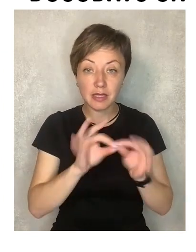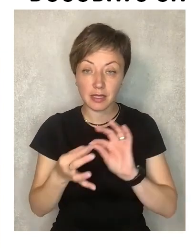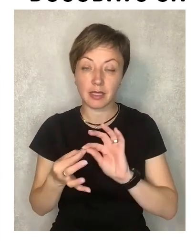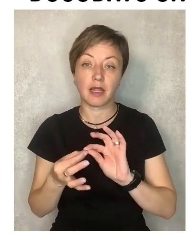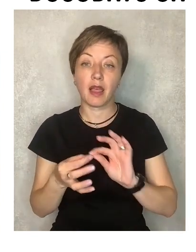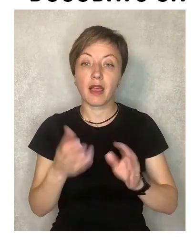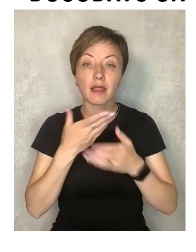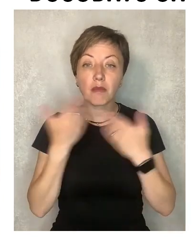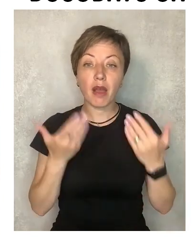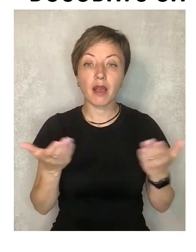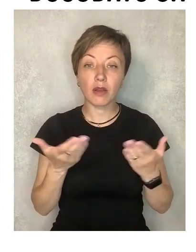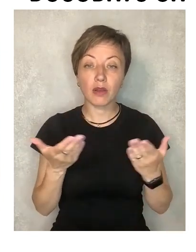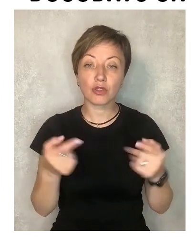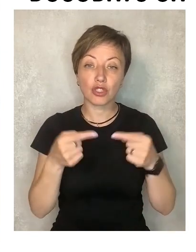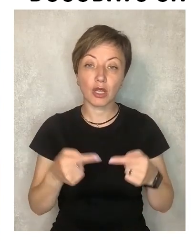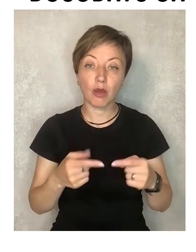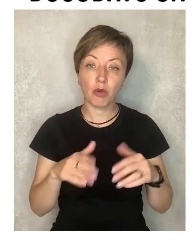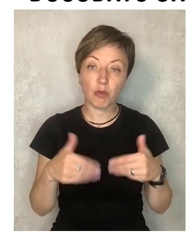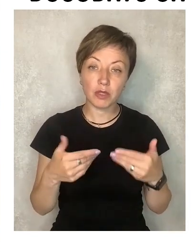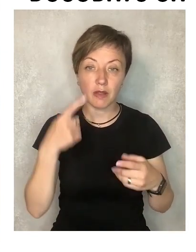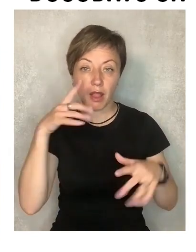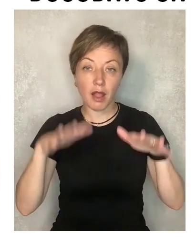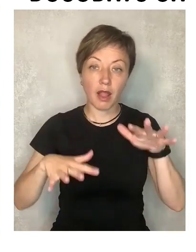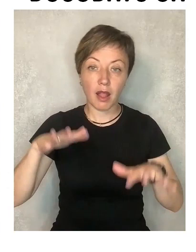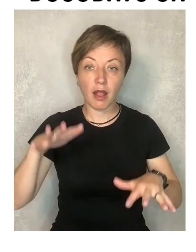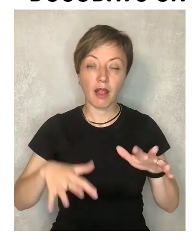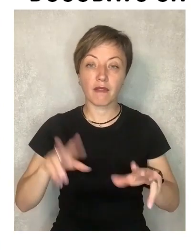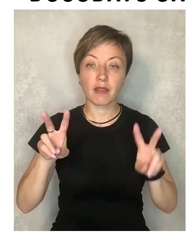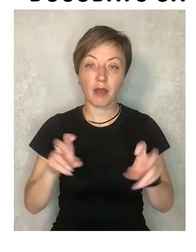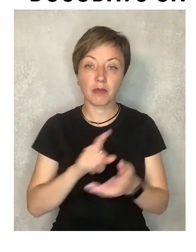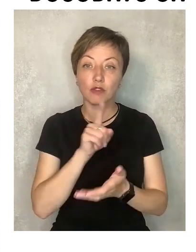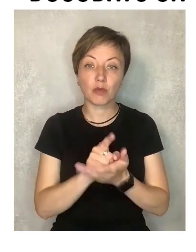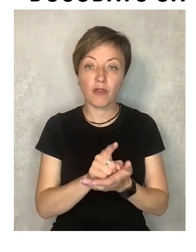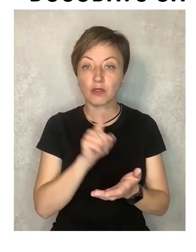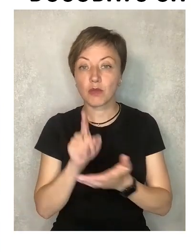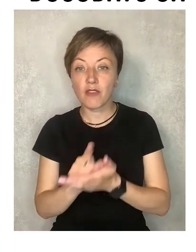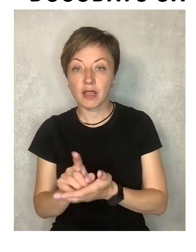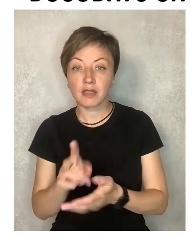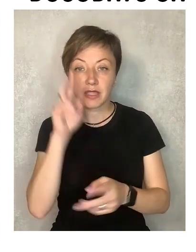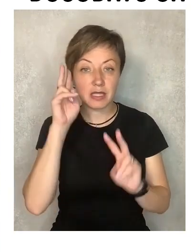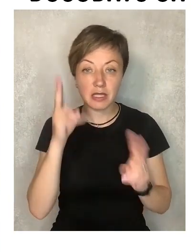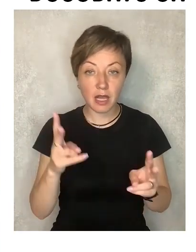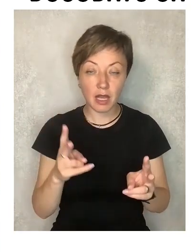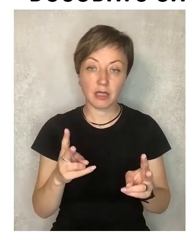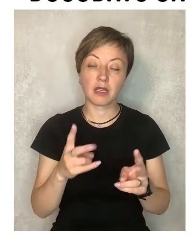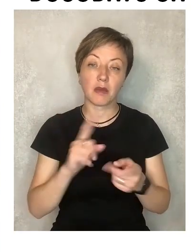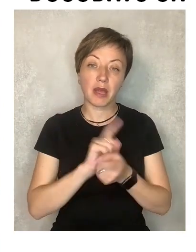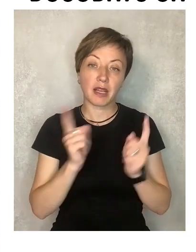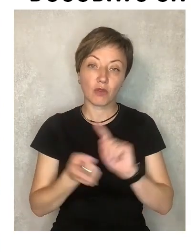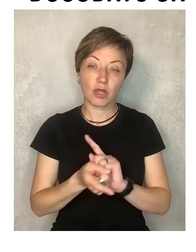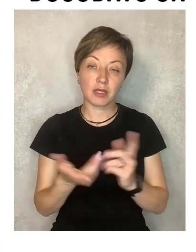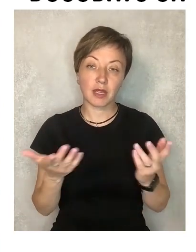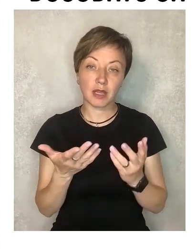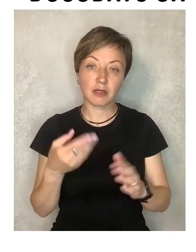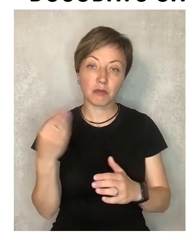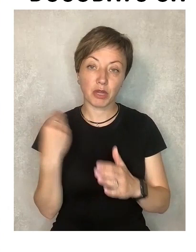немає якихось чітких пропозицій, ви плаваєте в темі, ви не знаєте, що вони зобов'язані, не зобов'язані. Це все може перетворитись в якесь там приниження з